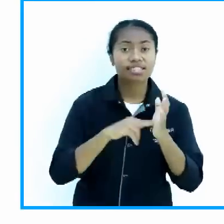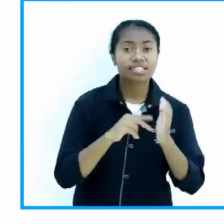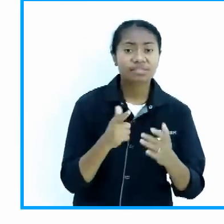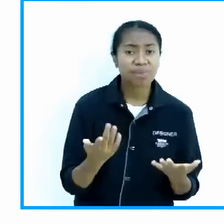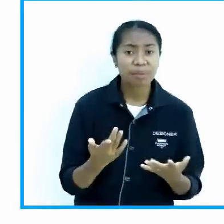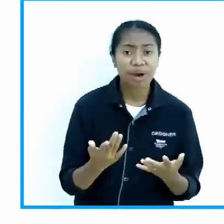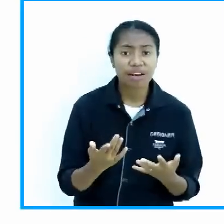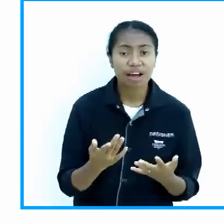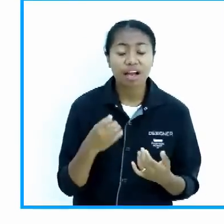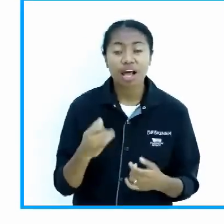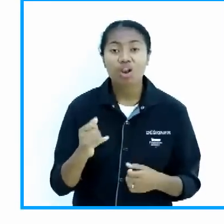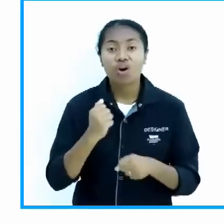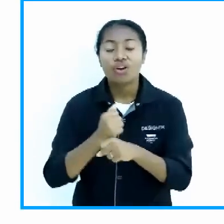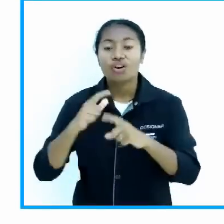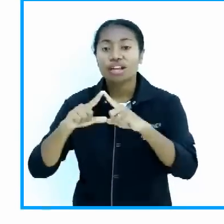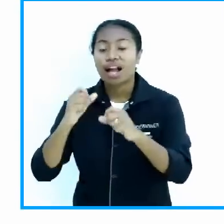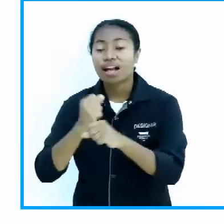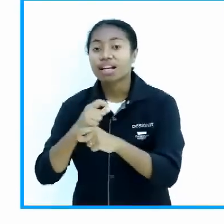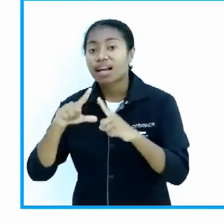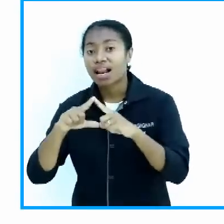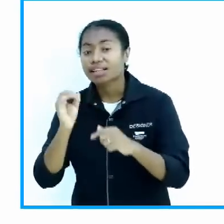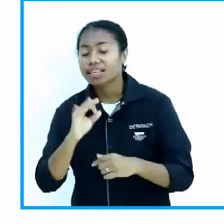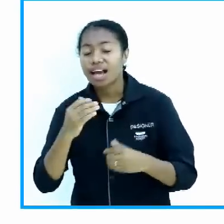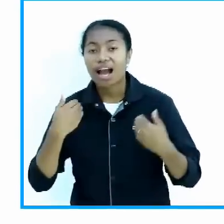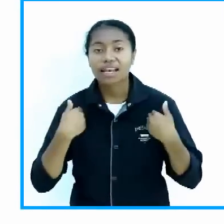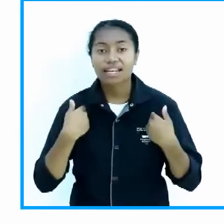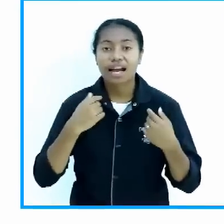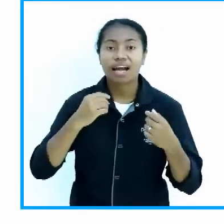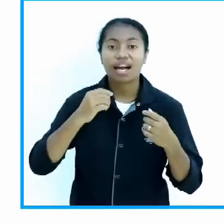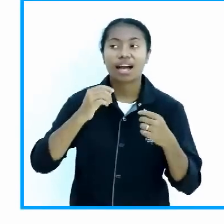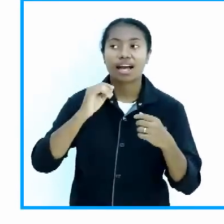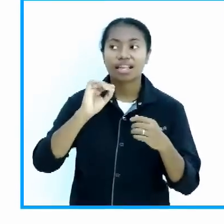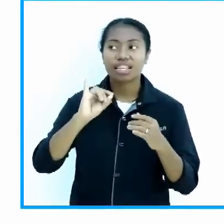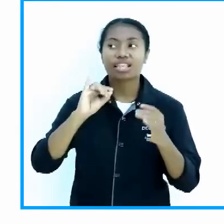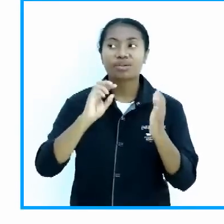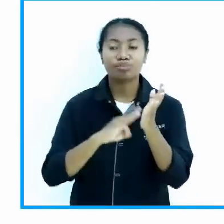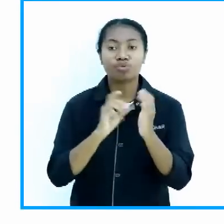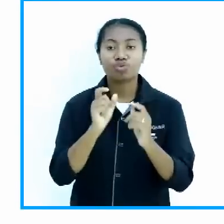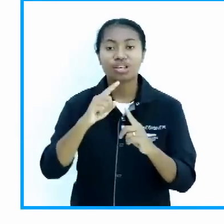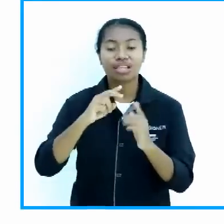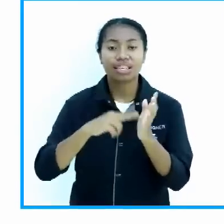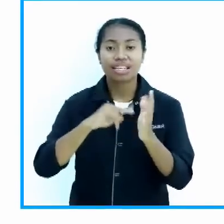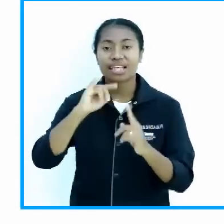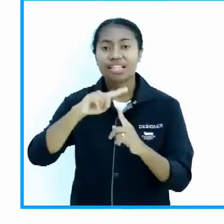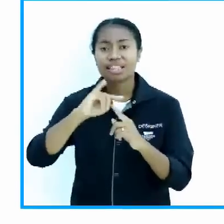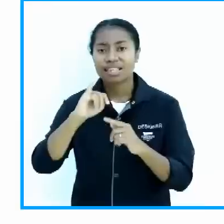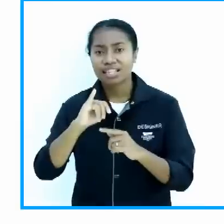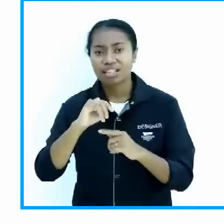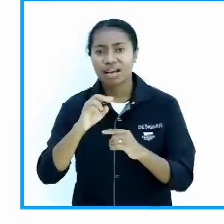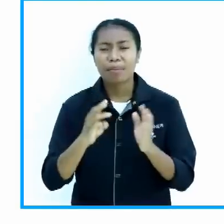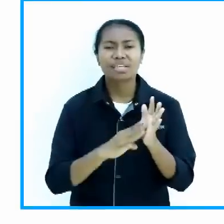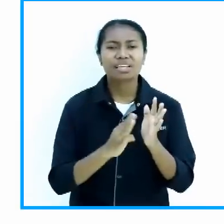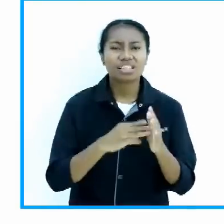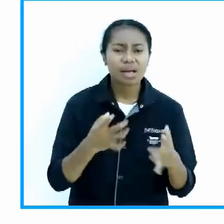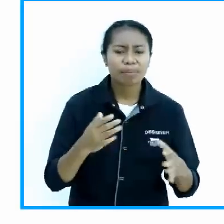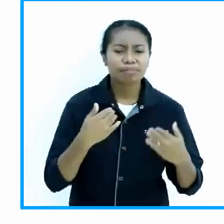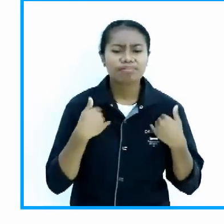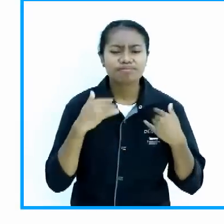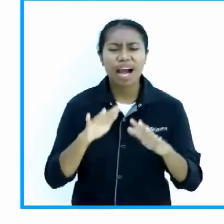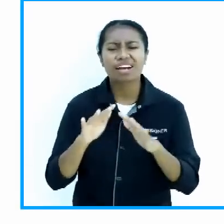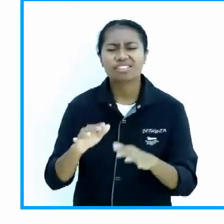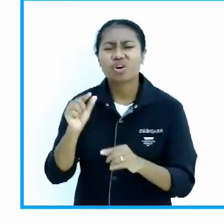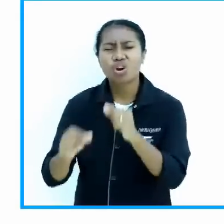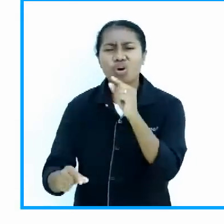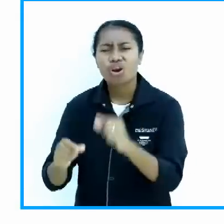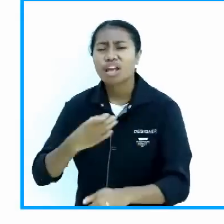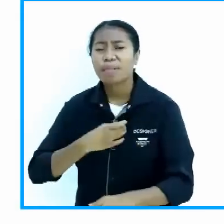gagal, maka tidak akan terbentuk herd immunity. Masalahnya bukan di kamu ya, masalahnya ada orang di luar sana yang mau divaksin tapi tidak bisa.